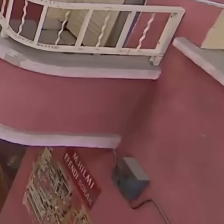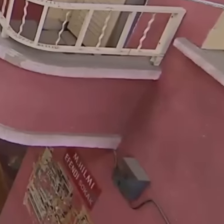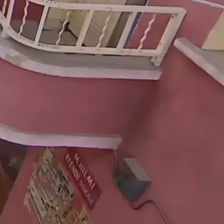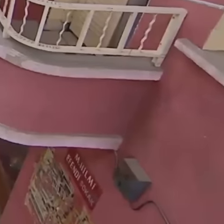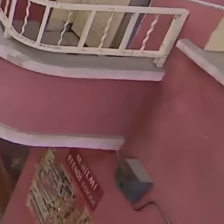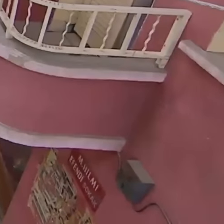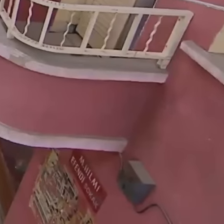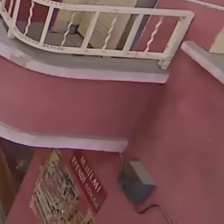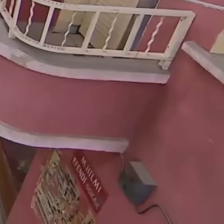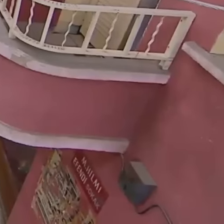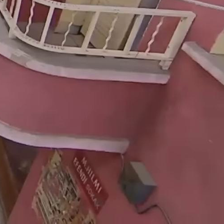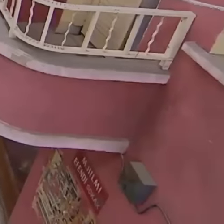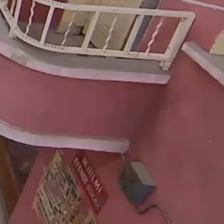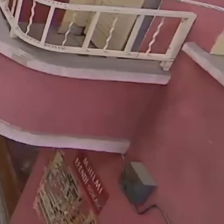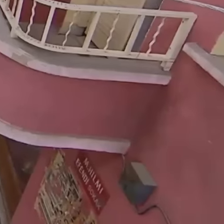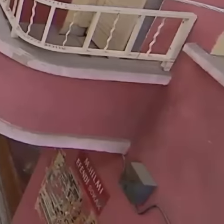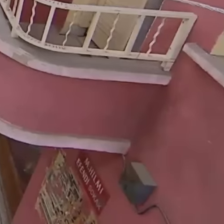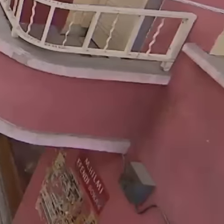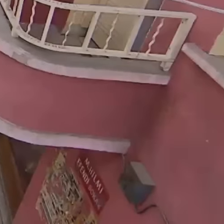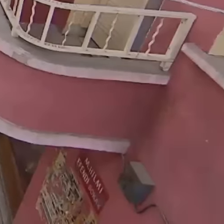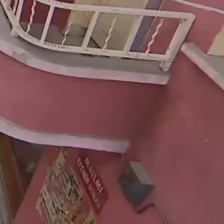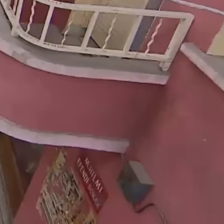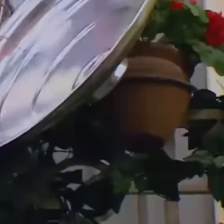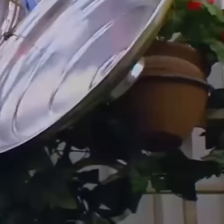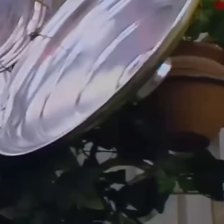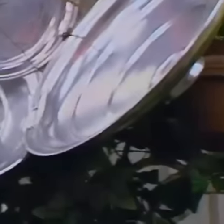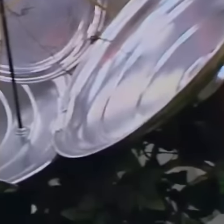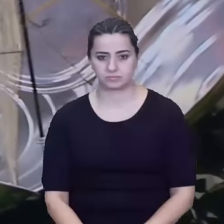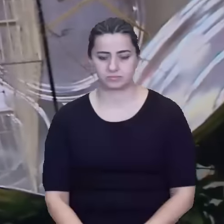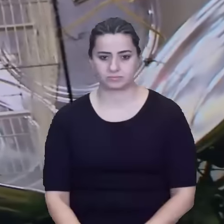okul yolu sokağa döndükleri sırada Seyfi balkona çıktı.